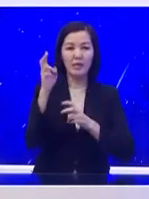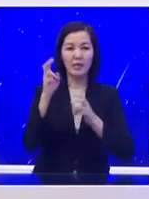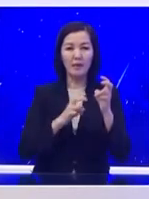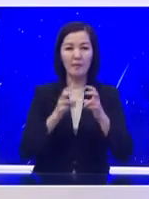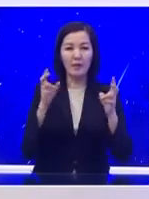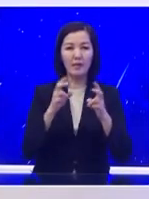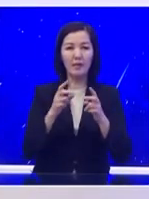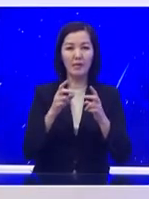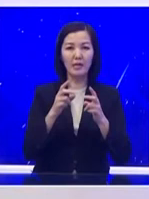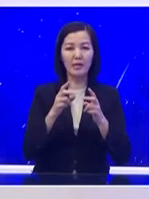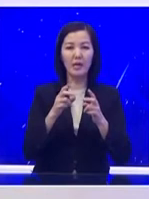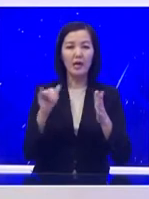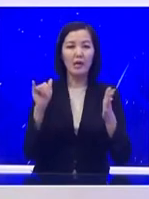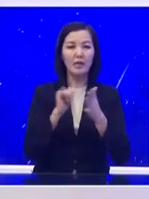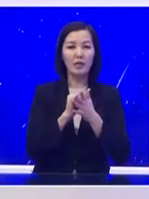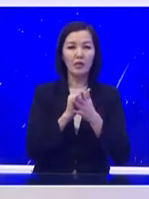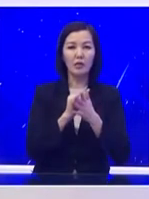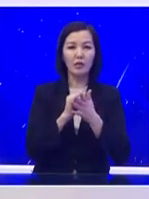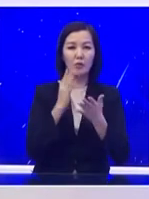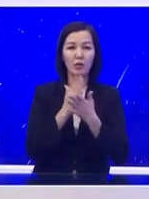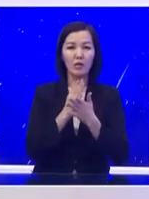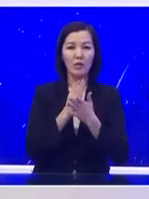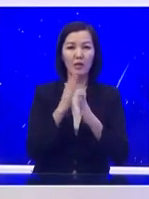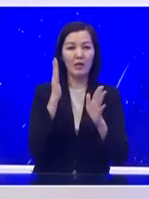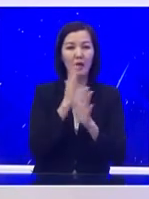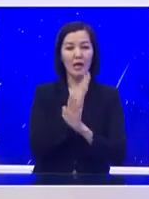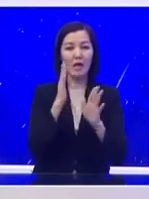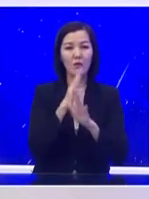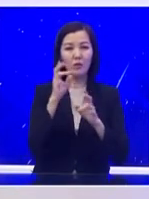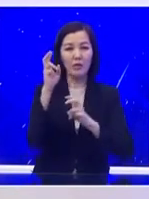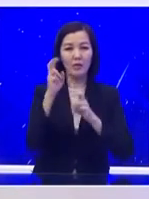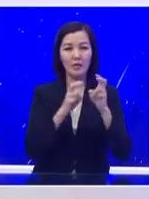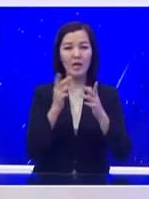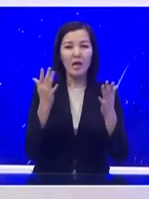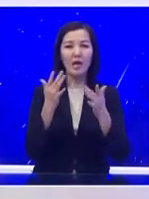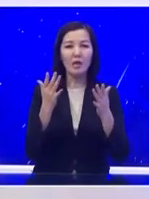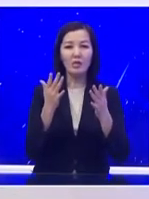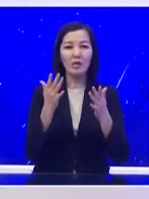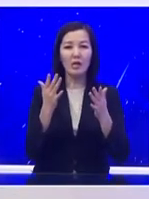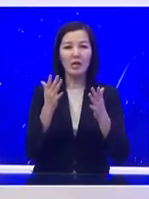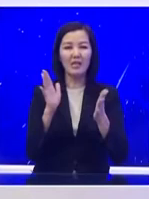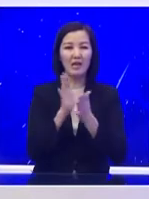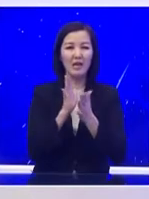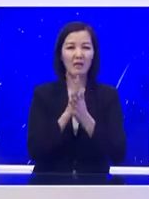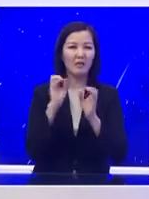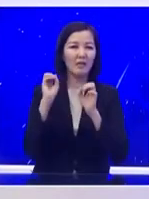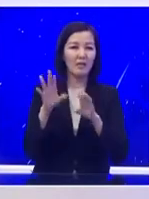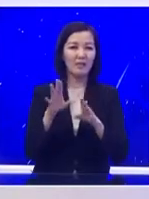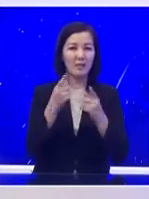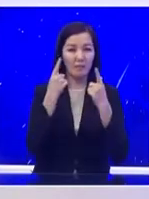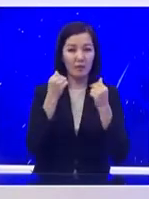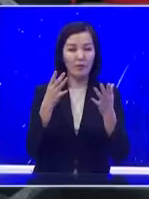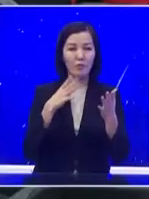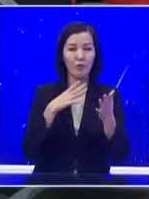компанияларға арнайы датчиктер орнатылмақ. Сол арқылы экологтар аталған нысандардың қанша көлемде және қандай қалдықтар тастайтынын біліп